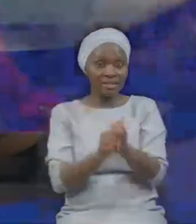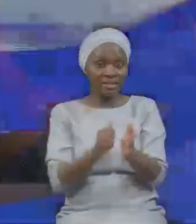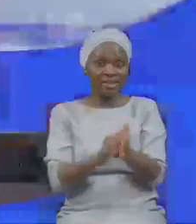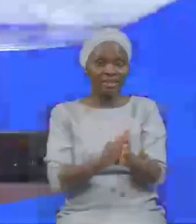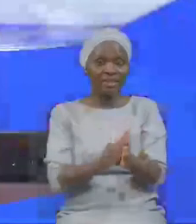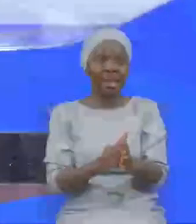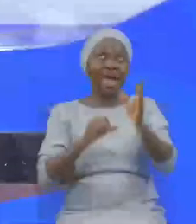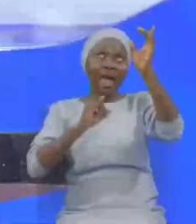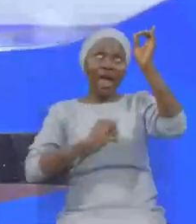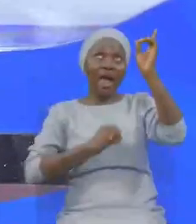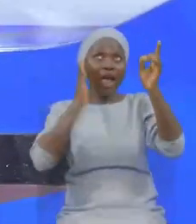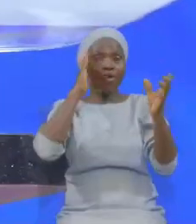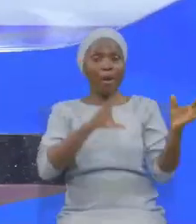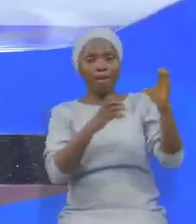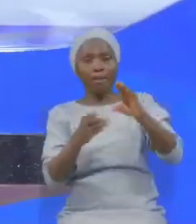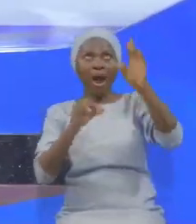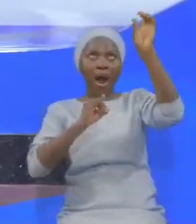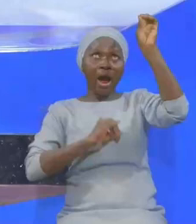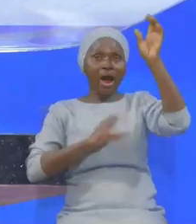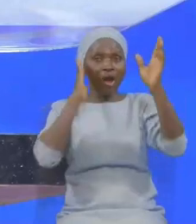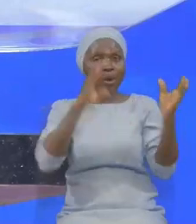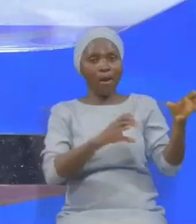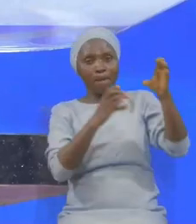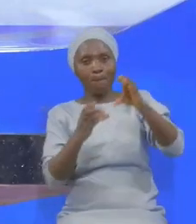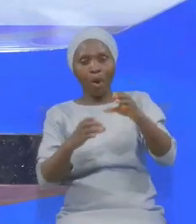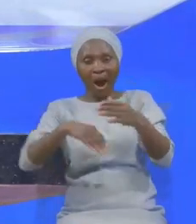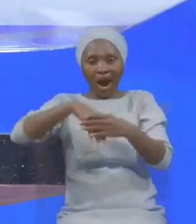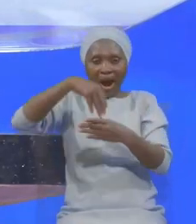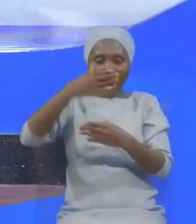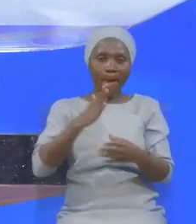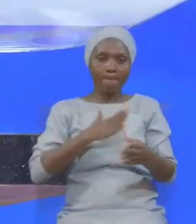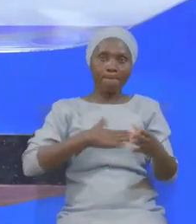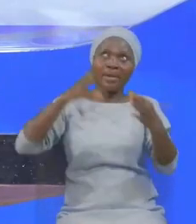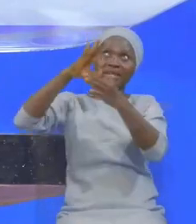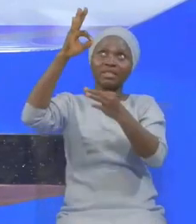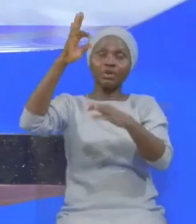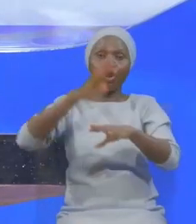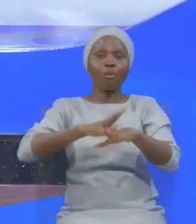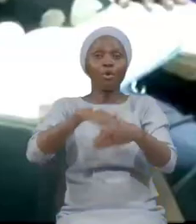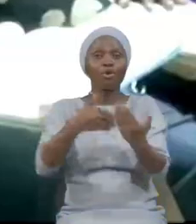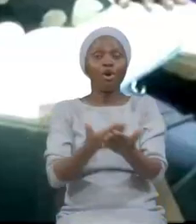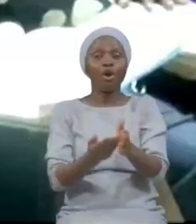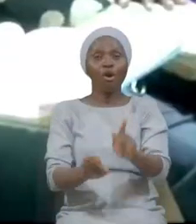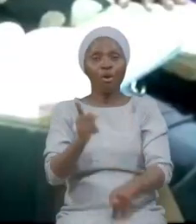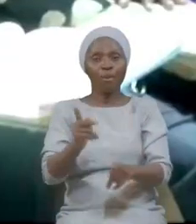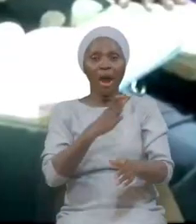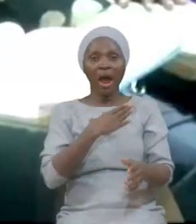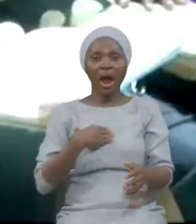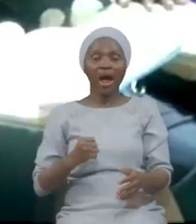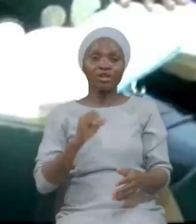je répandrai mon esprit sur toutes tes chairs. vos fils et vos